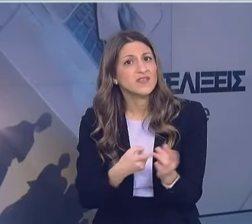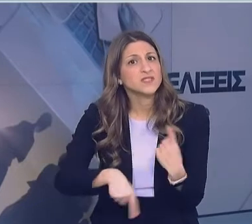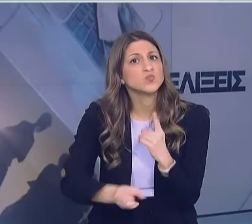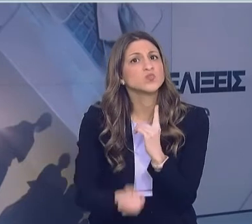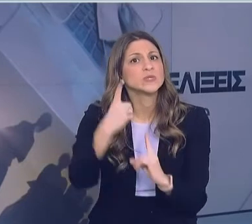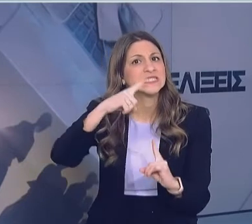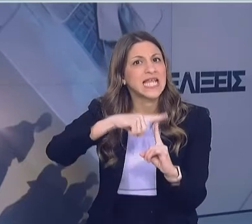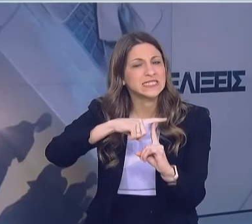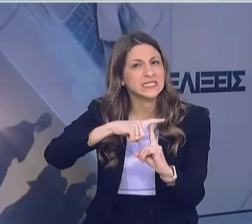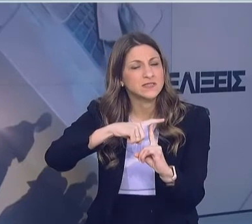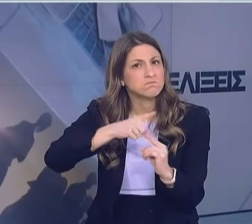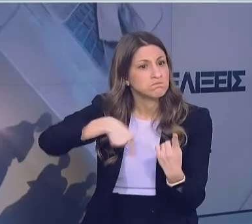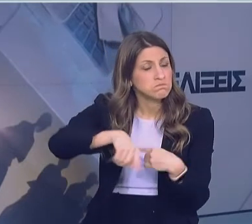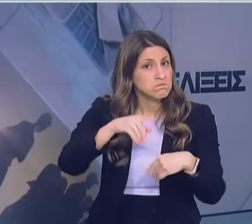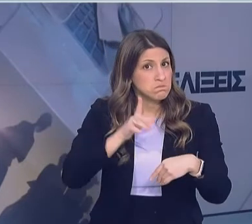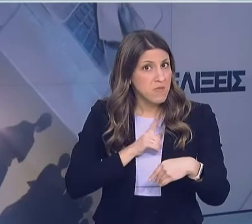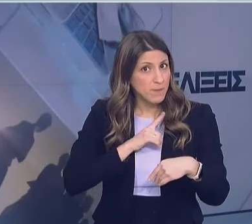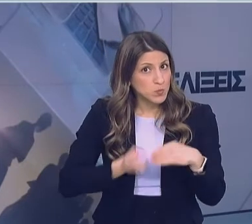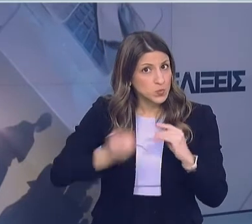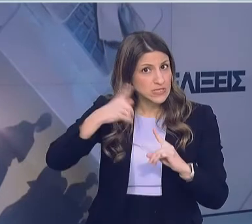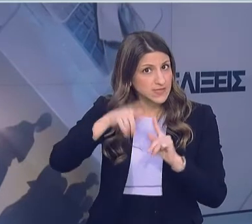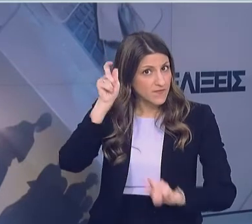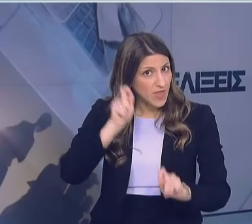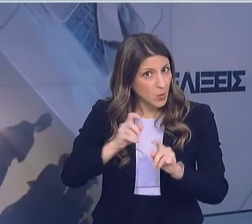νέων τεστ ή αναμένεται να δοθούν άμεσα?